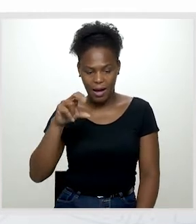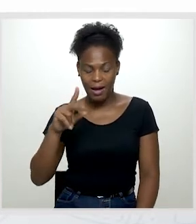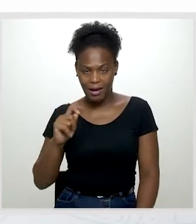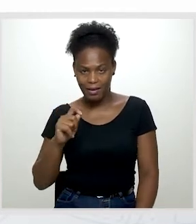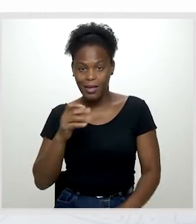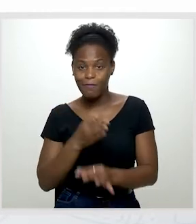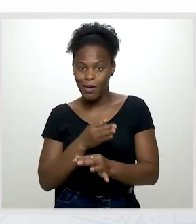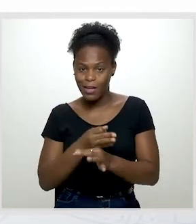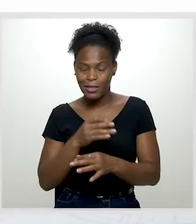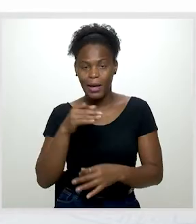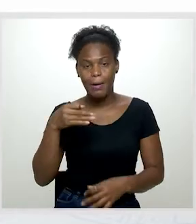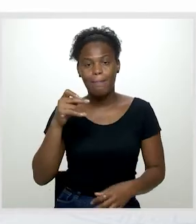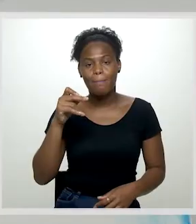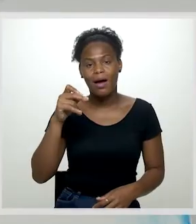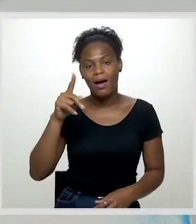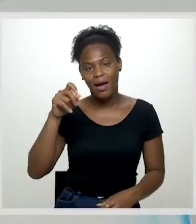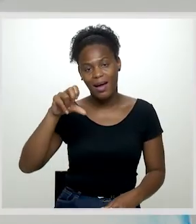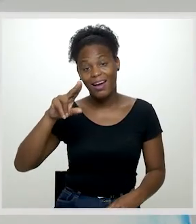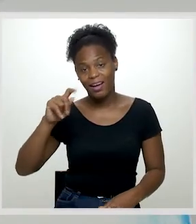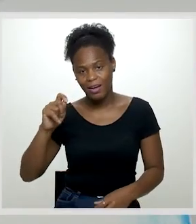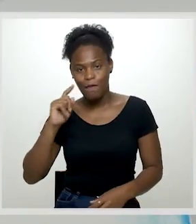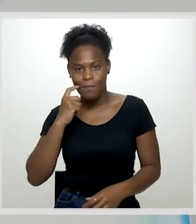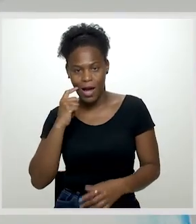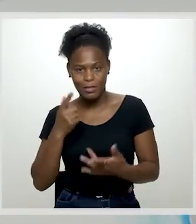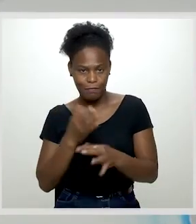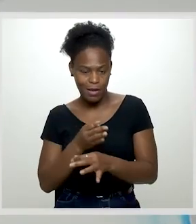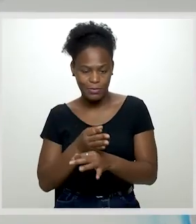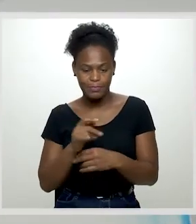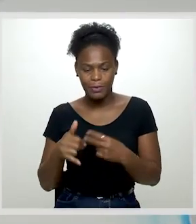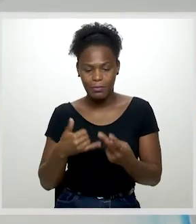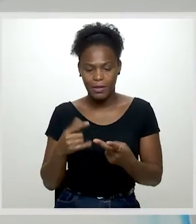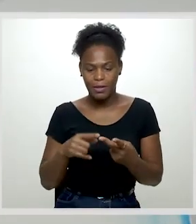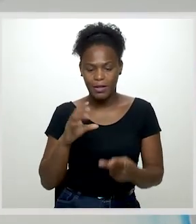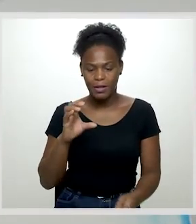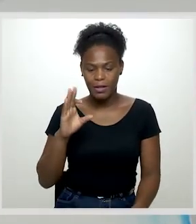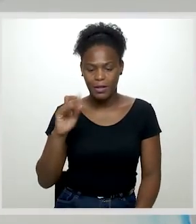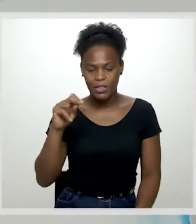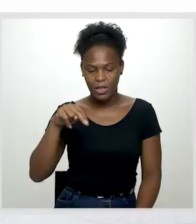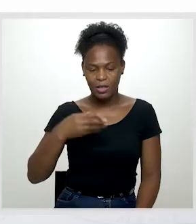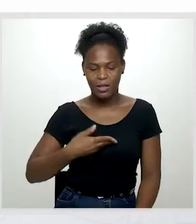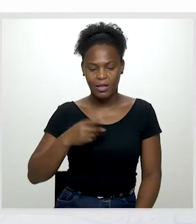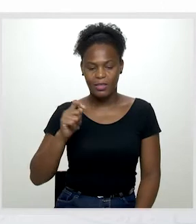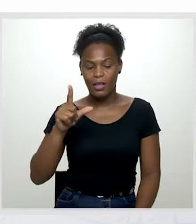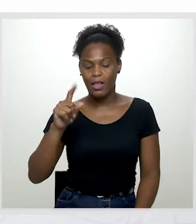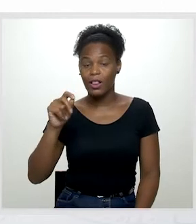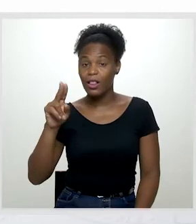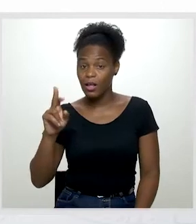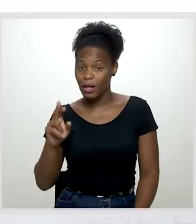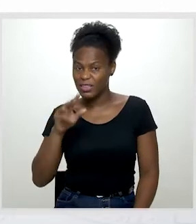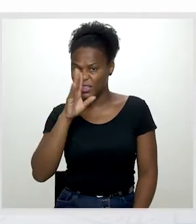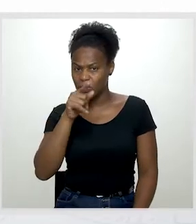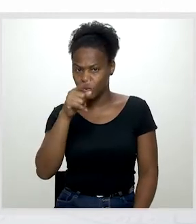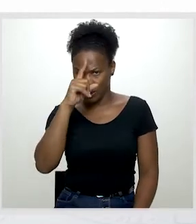dire, puisqu'on vient de fêter les fêtes de Pâques il y a quelques jours de cela. La Chandeleur. La Chandeleur, si